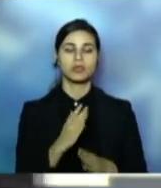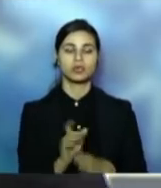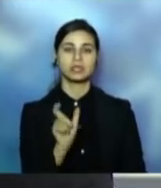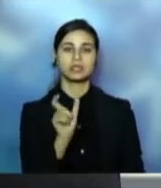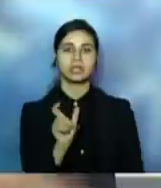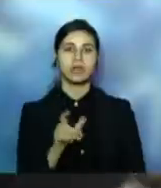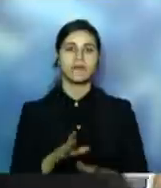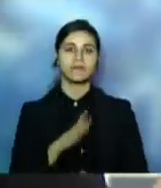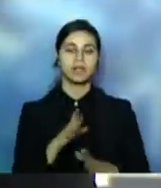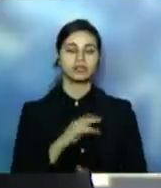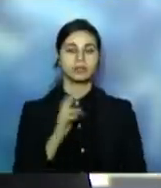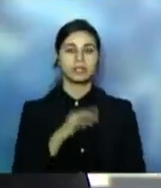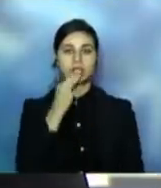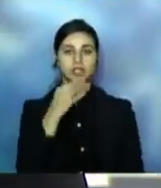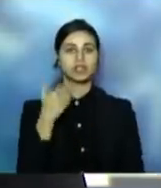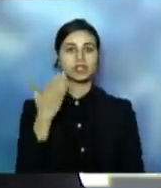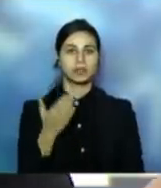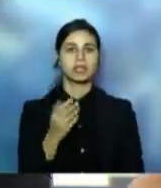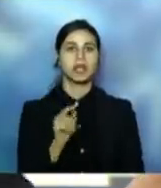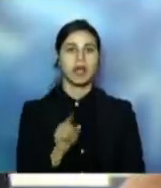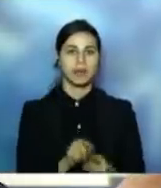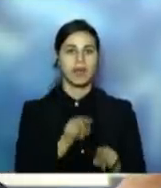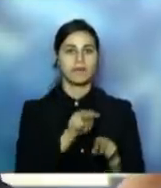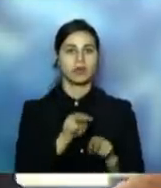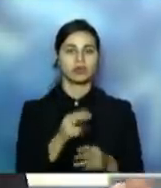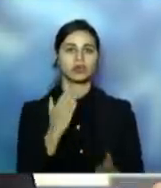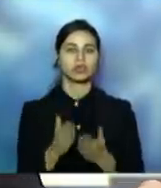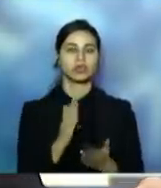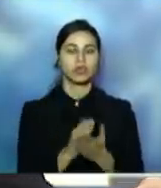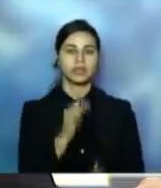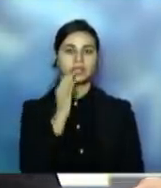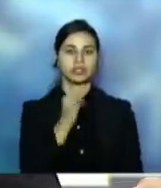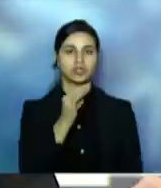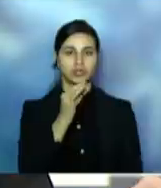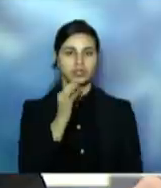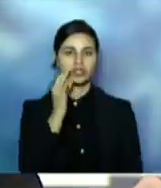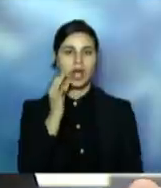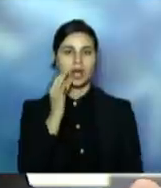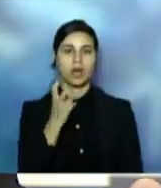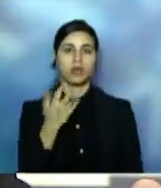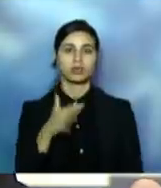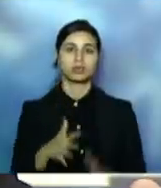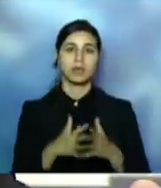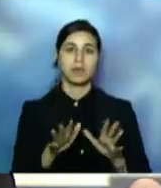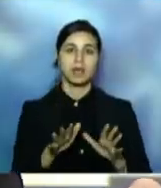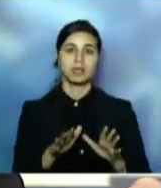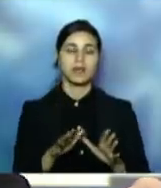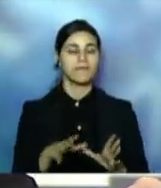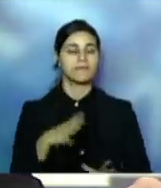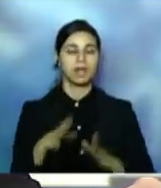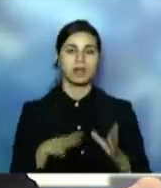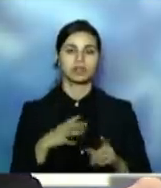ერთეულს ვარჯიშობთ და ვარჯიშის შემდეგ ვიკონტროლებთ. თუ არის სისხლში შაქარი 250 და მეტი,